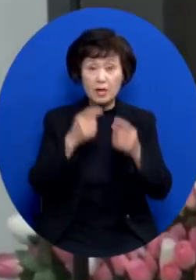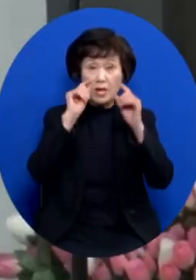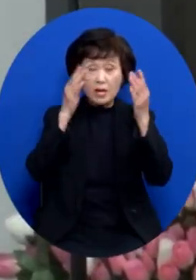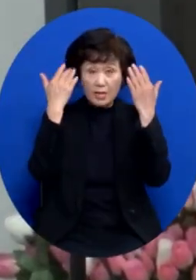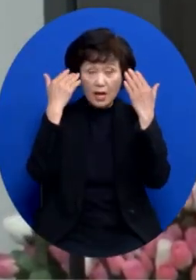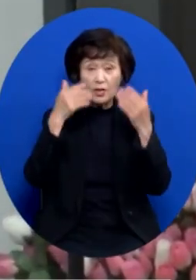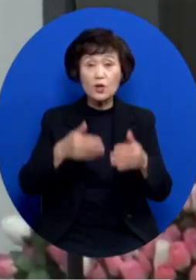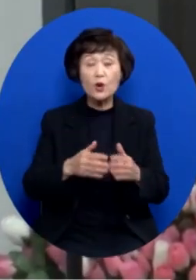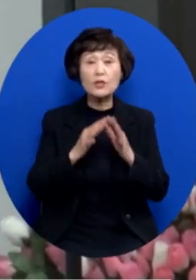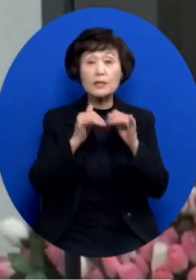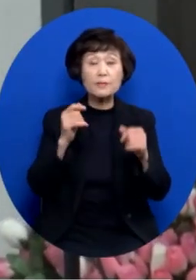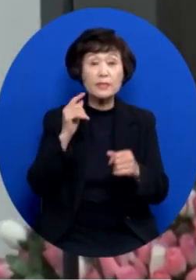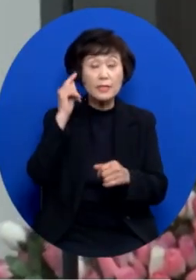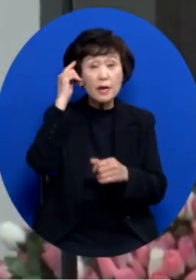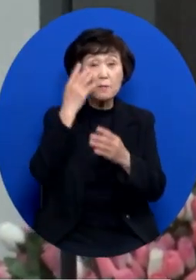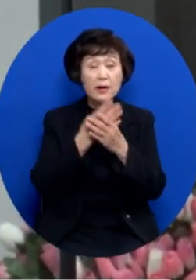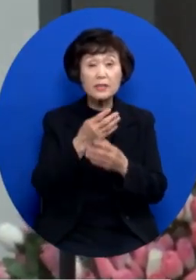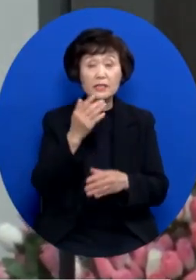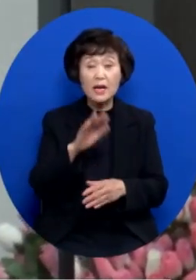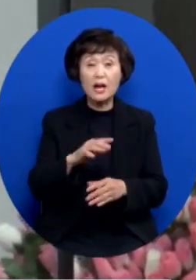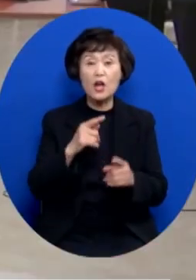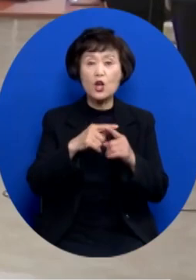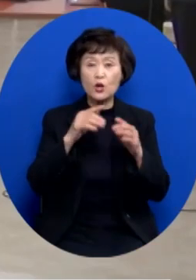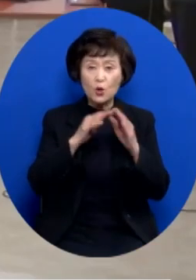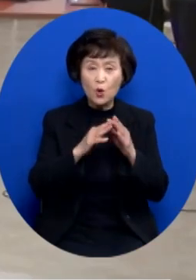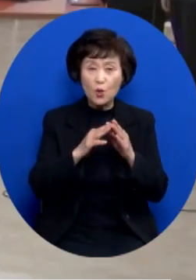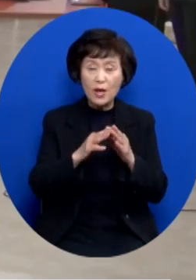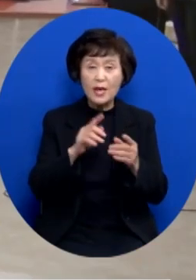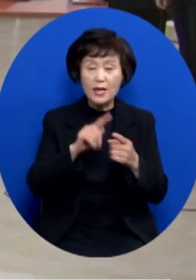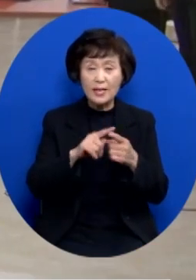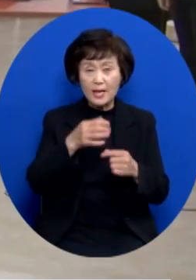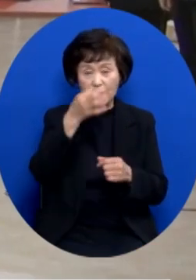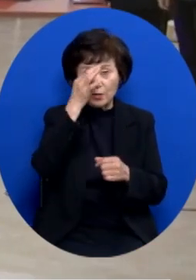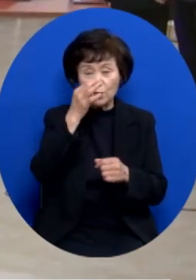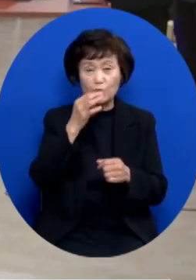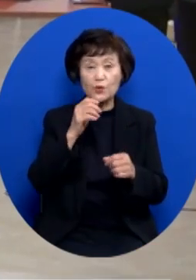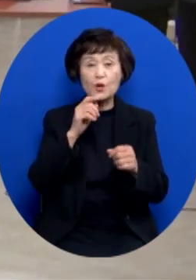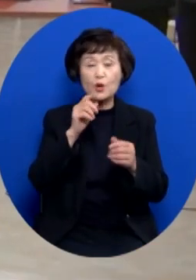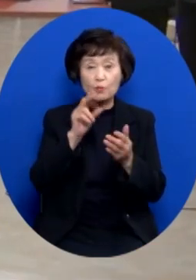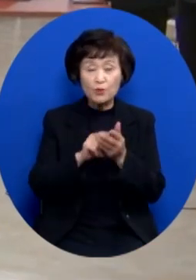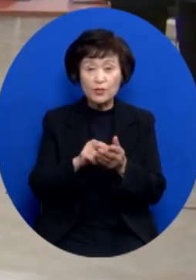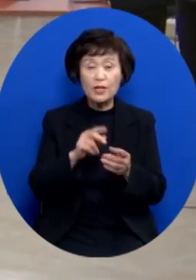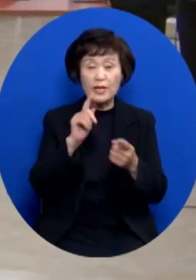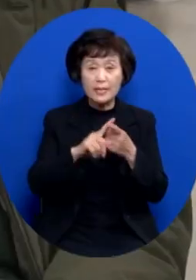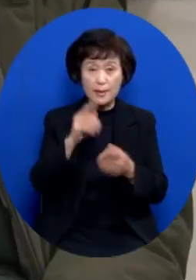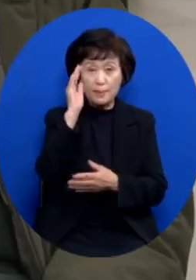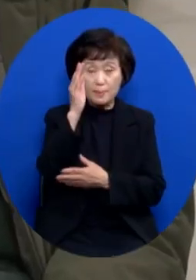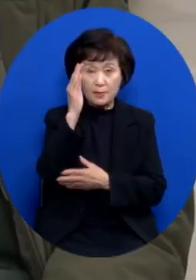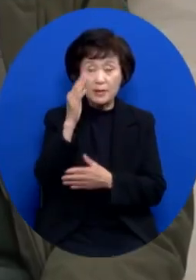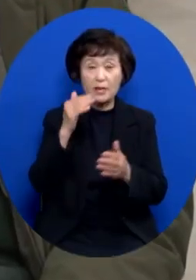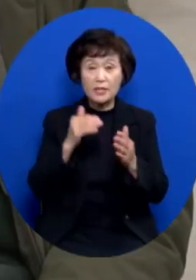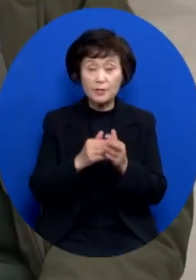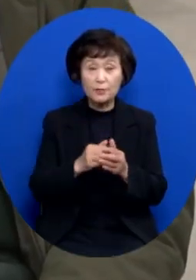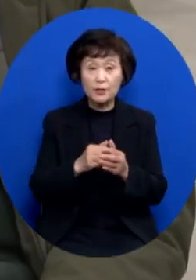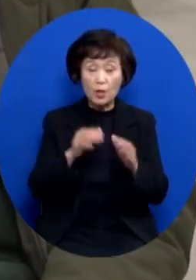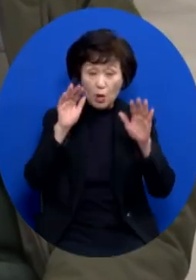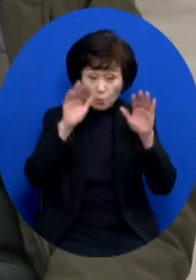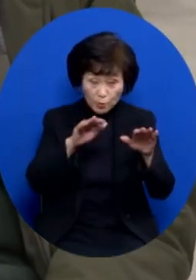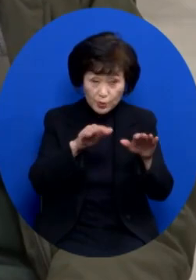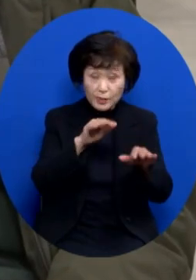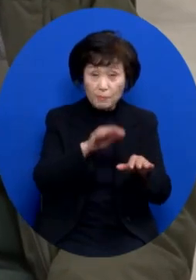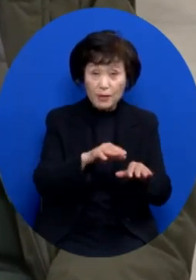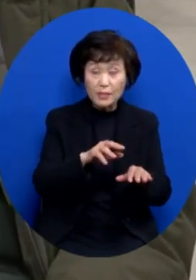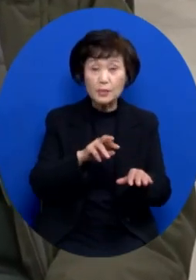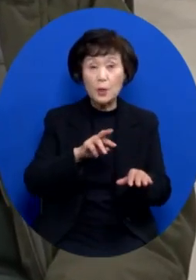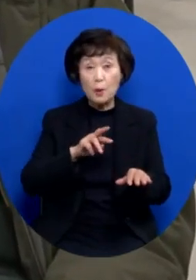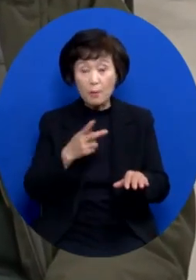박사가 교회 성장 노하우에 대해 강의했으며 알바니아 국제신학교 얼빈 푸슈카트 학장이 무슬림에서 기독교인으로